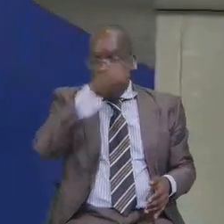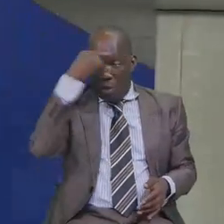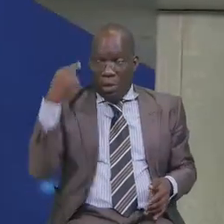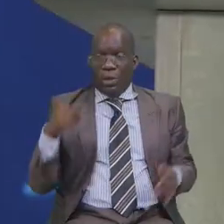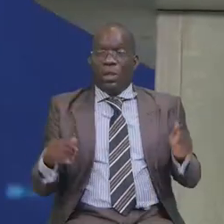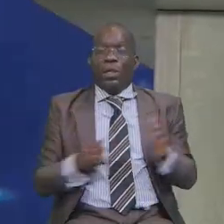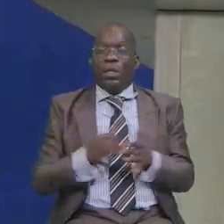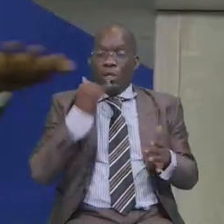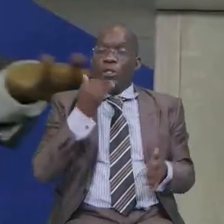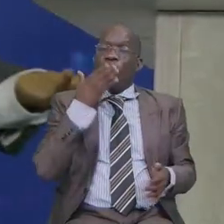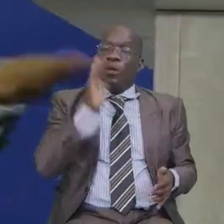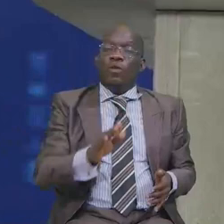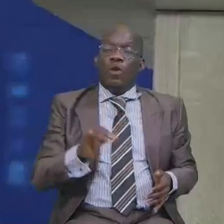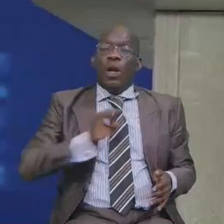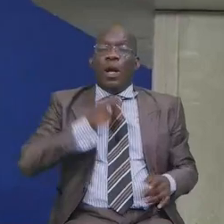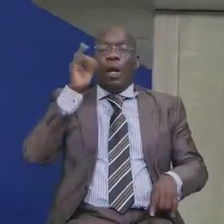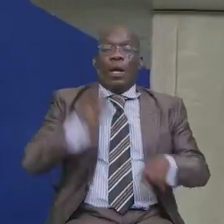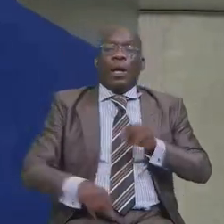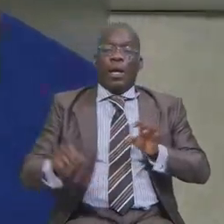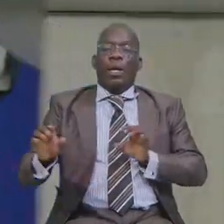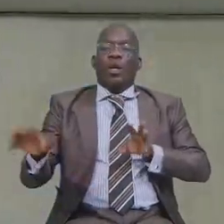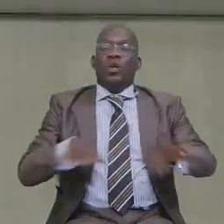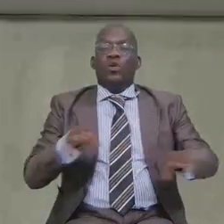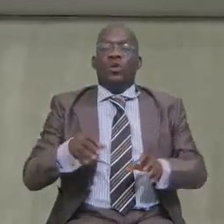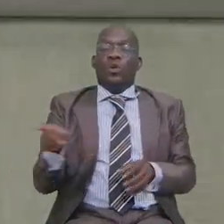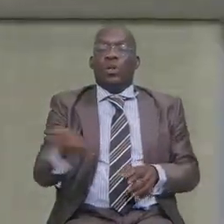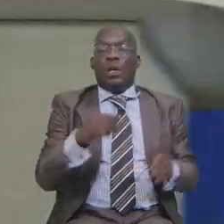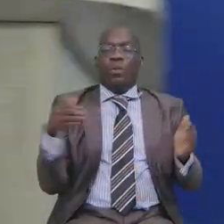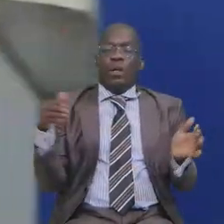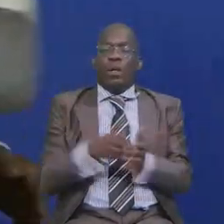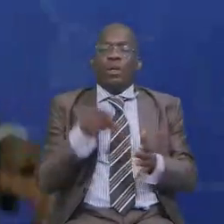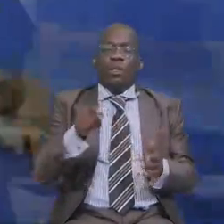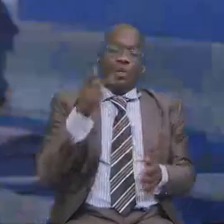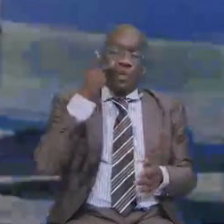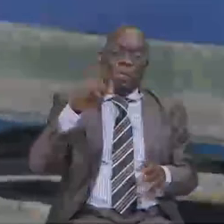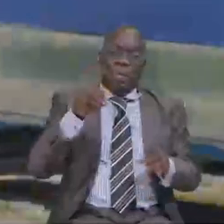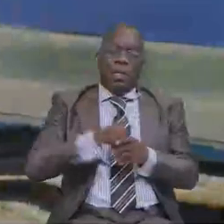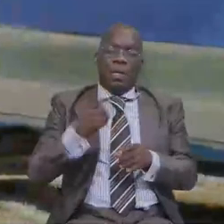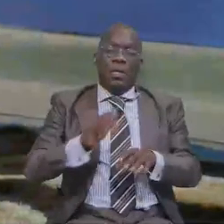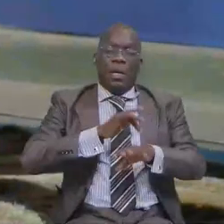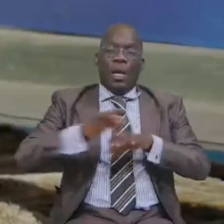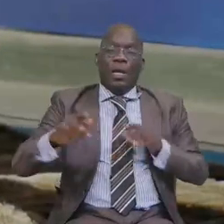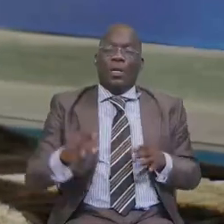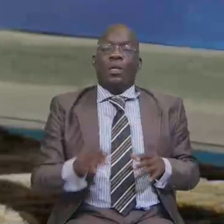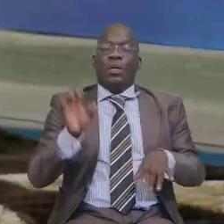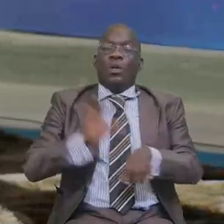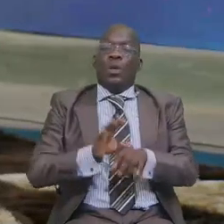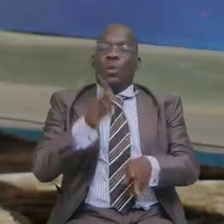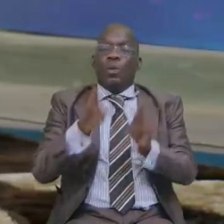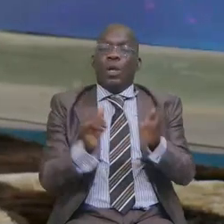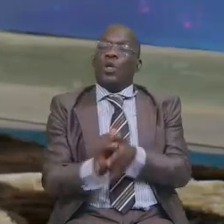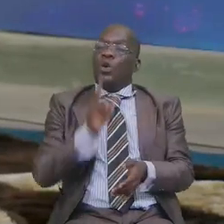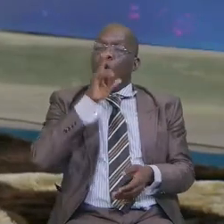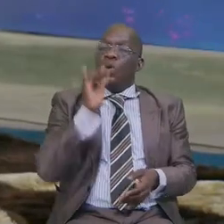c'est mauvais, je ne peux plus m'engager dedans. Vous voyez, l'église primitive, ceux qui étaient vraiment